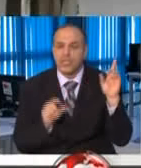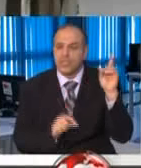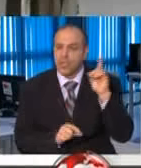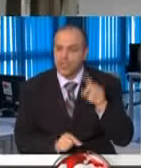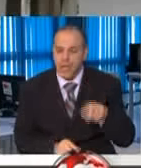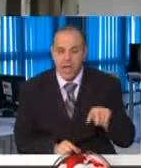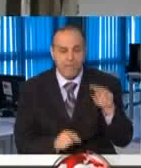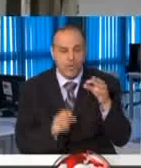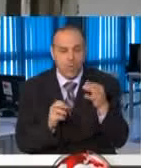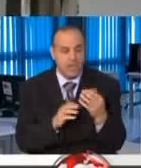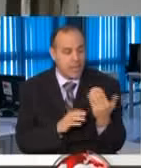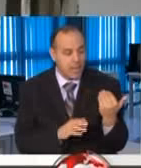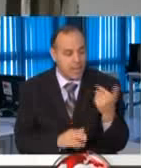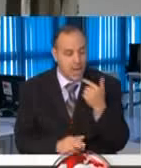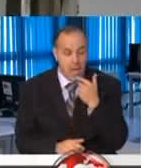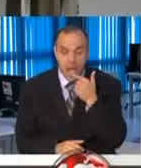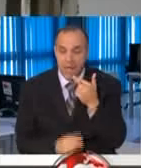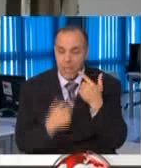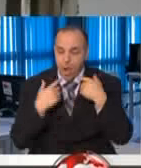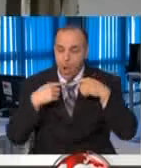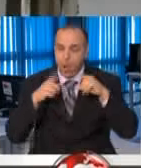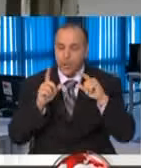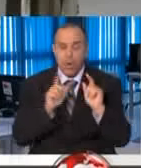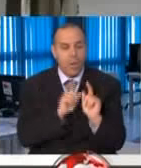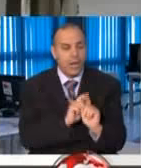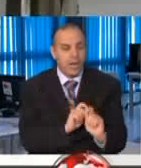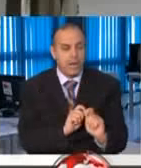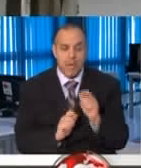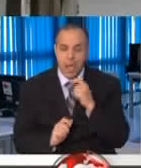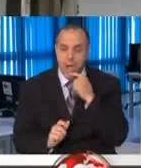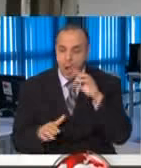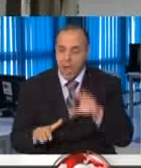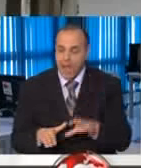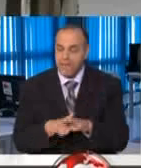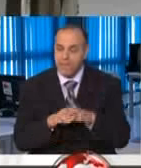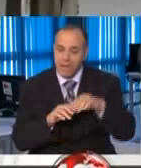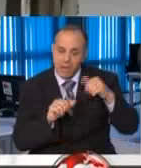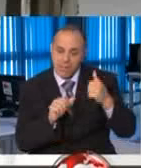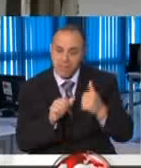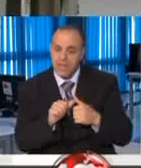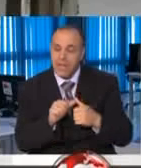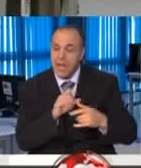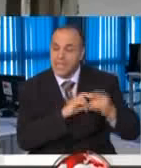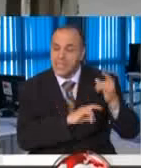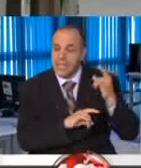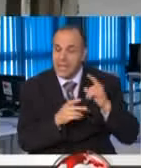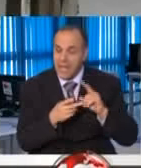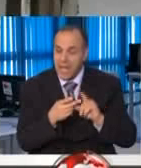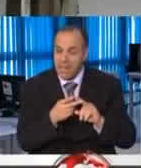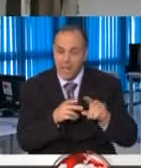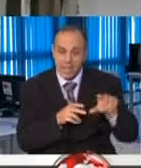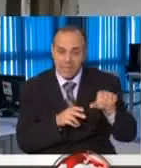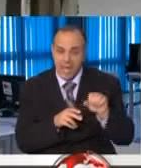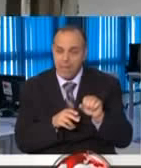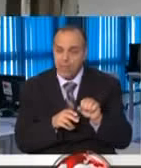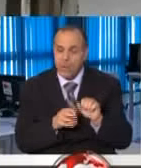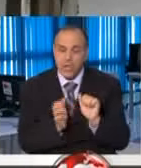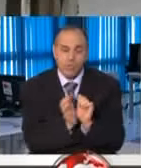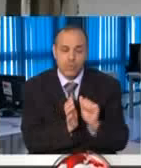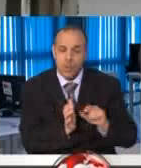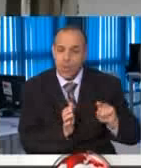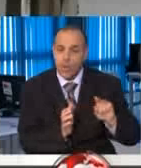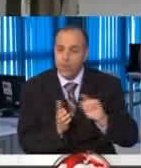ديسمبر 2010 ثورة الحرية والكرامة، واحتفالا بهذه المناسبة التاريخية، دعت الأطراف